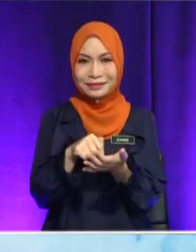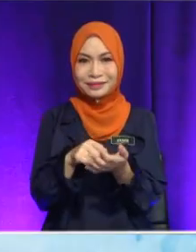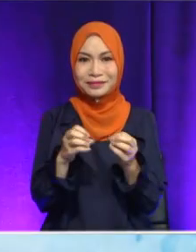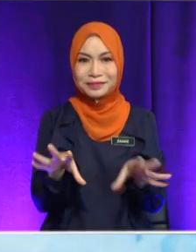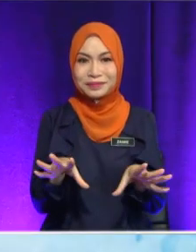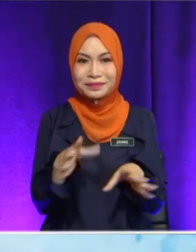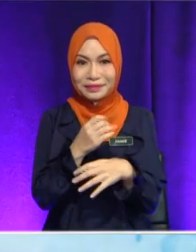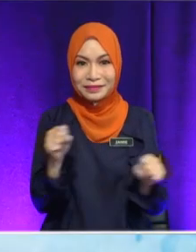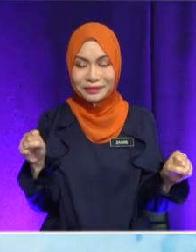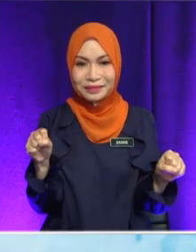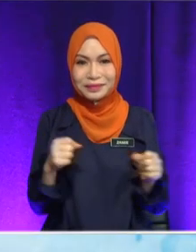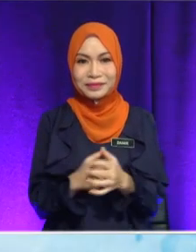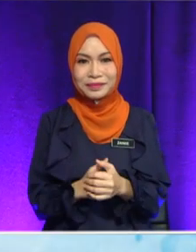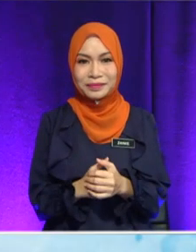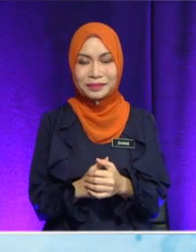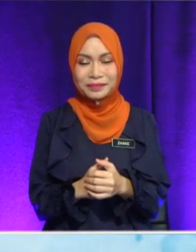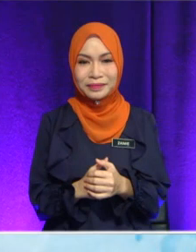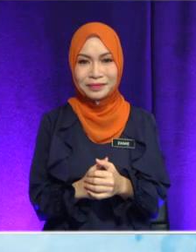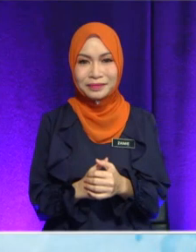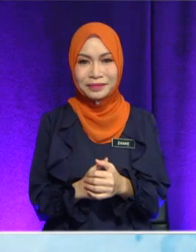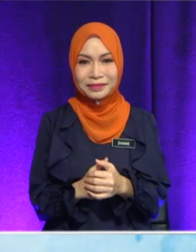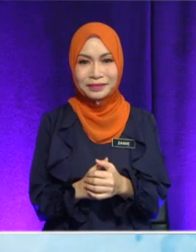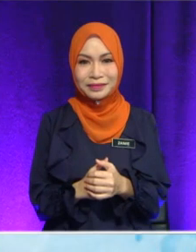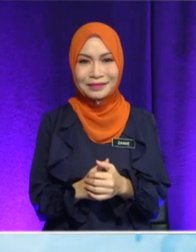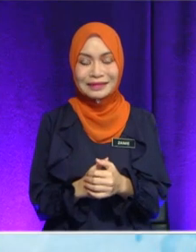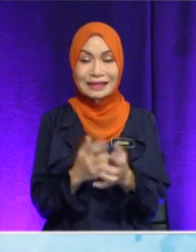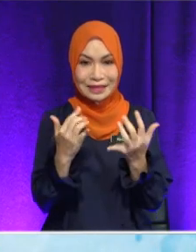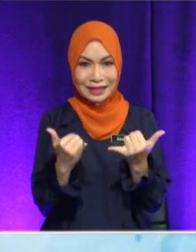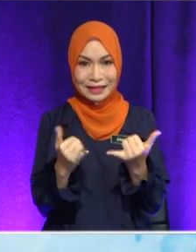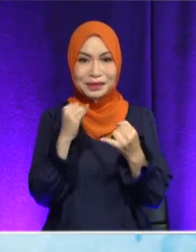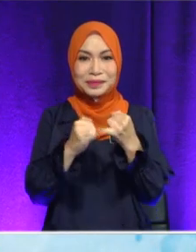kalau kita buat kemasan akhir gitu